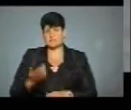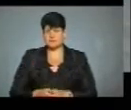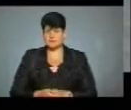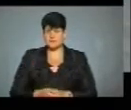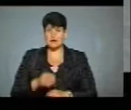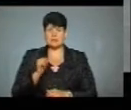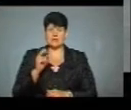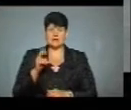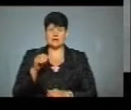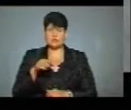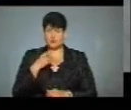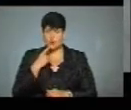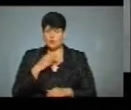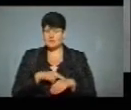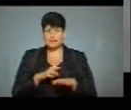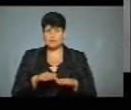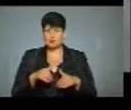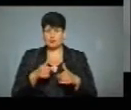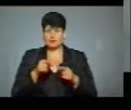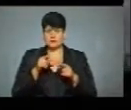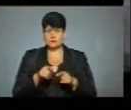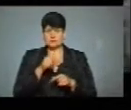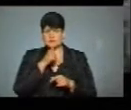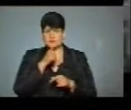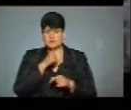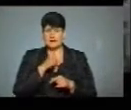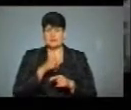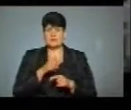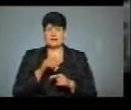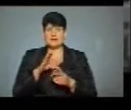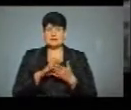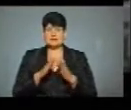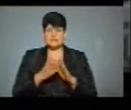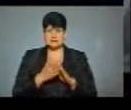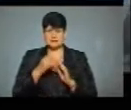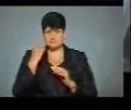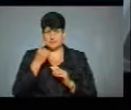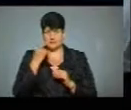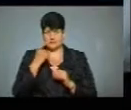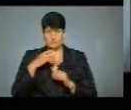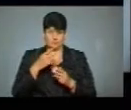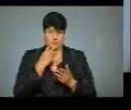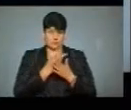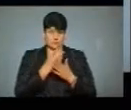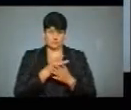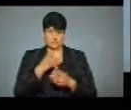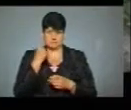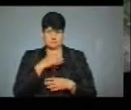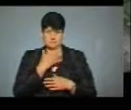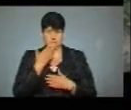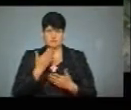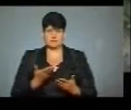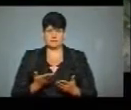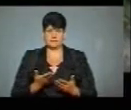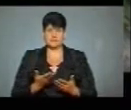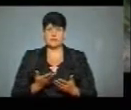Кіт каже, поліцейські не пропонували водію проходити тест на стан сп'яніння, бо ознак алкогольного сп'яніння у чоловіка не було.